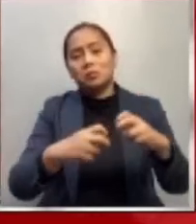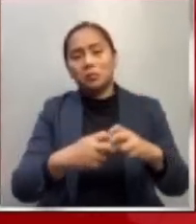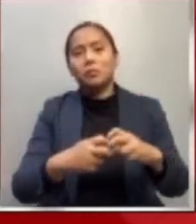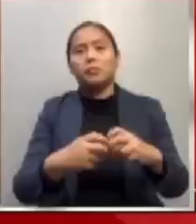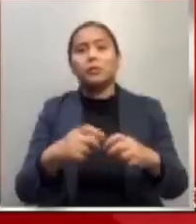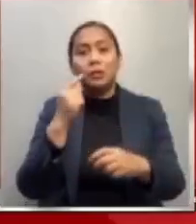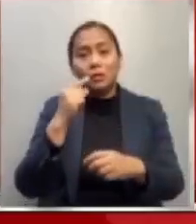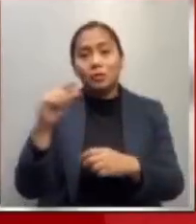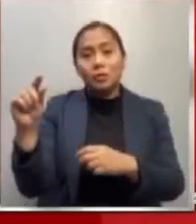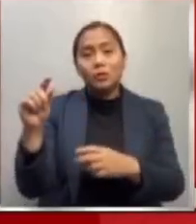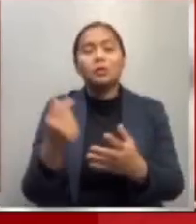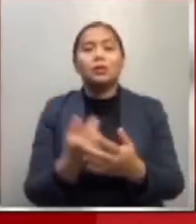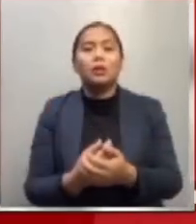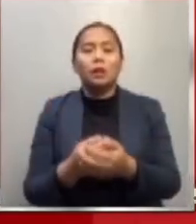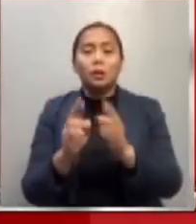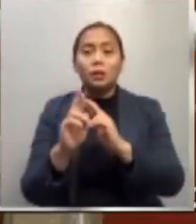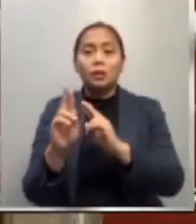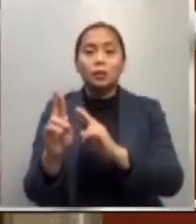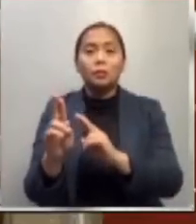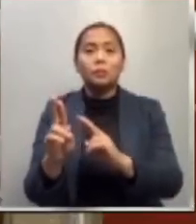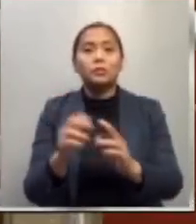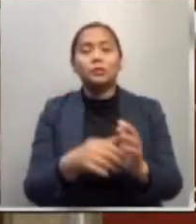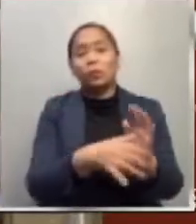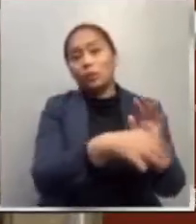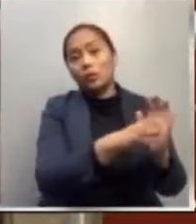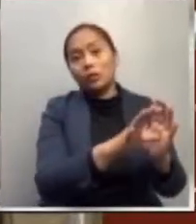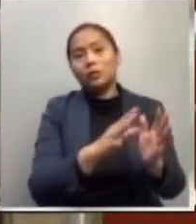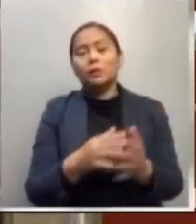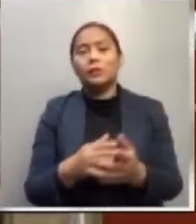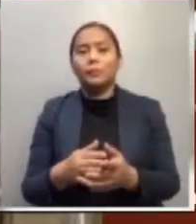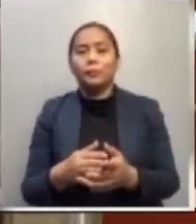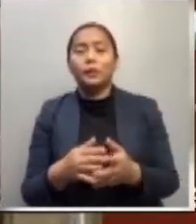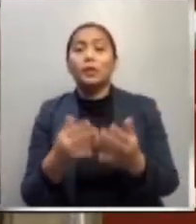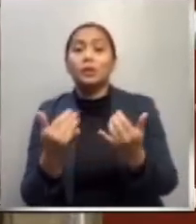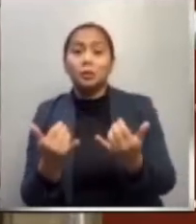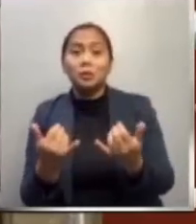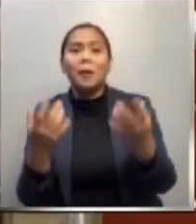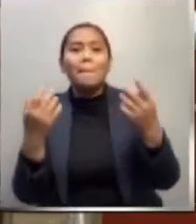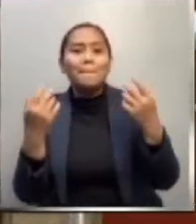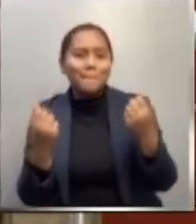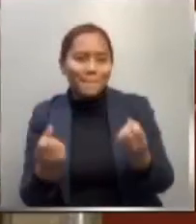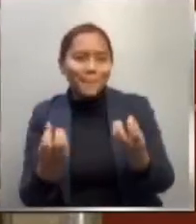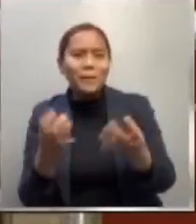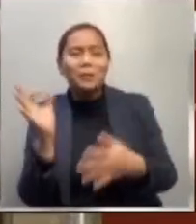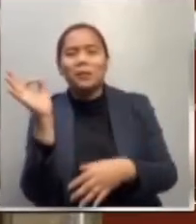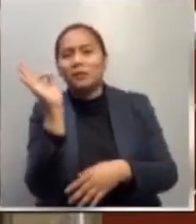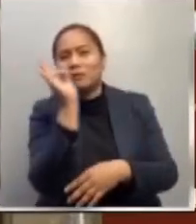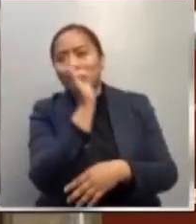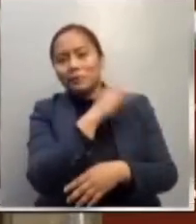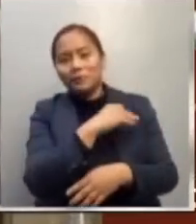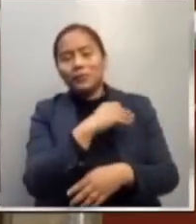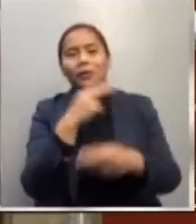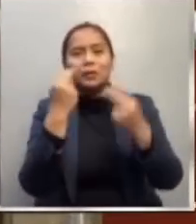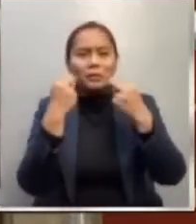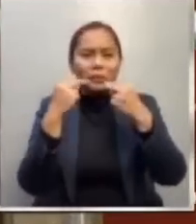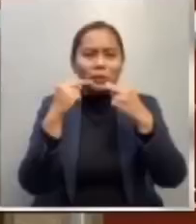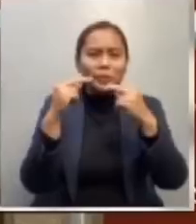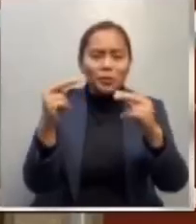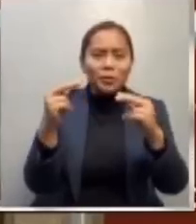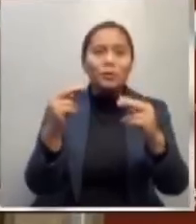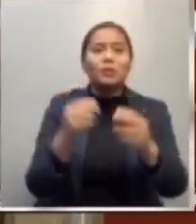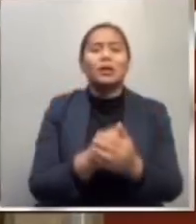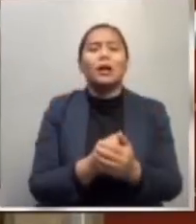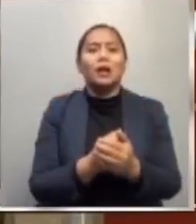saka maliban doon hanggang sa araw na ito, marami pa rin mga fake news ang sinisikap ng COMELEC na i-debunk o